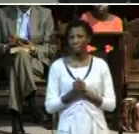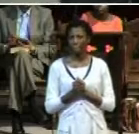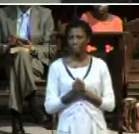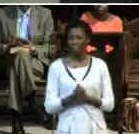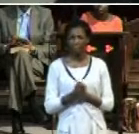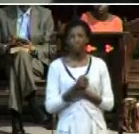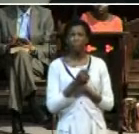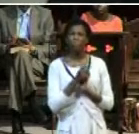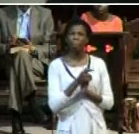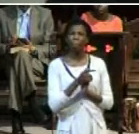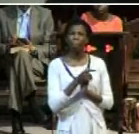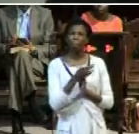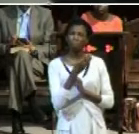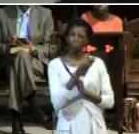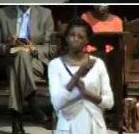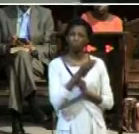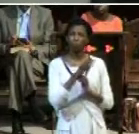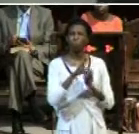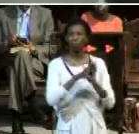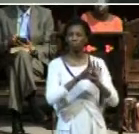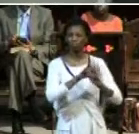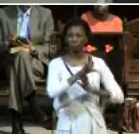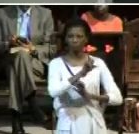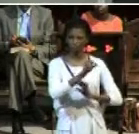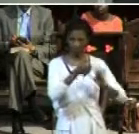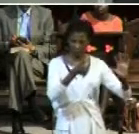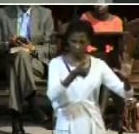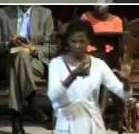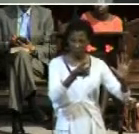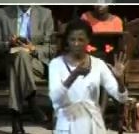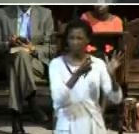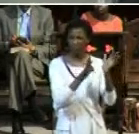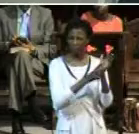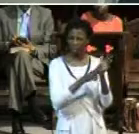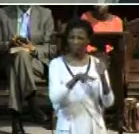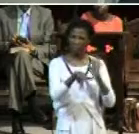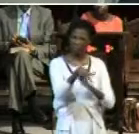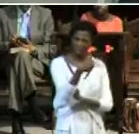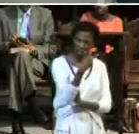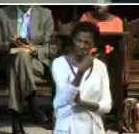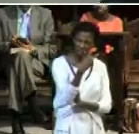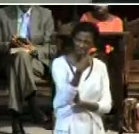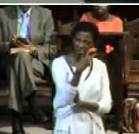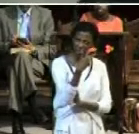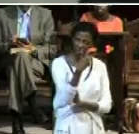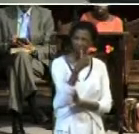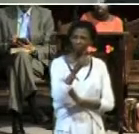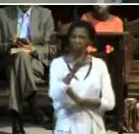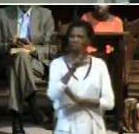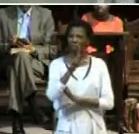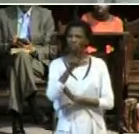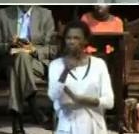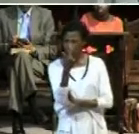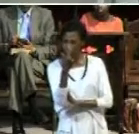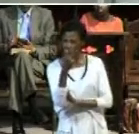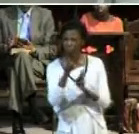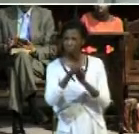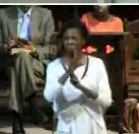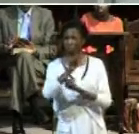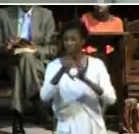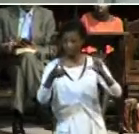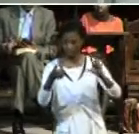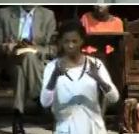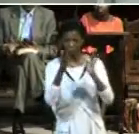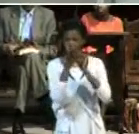Et dans Matthieu 26, au verset 13, au verset 26 et au verset 12, Jésus dit quelque chose